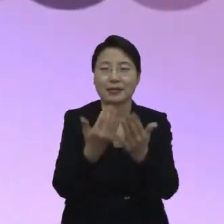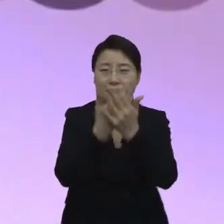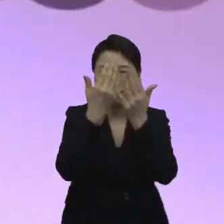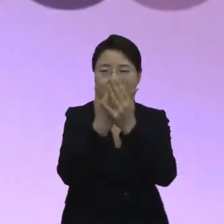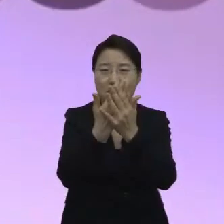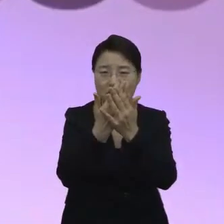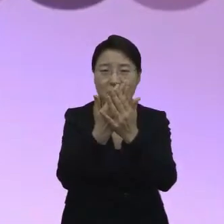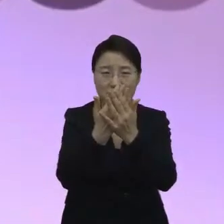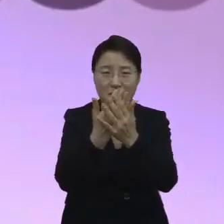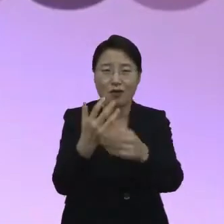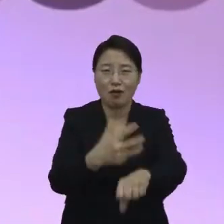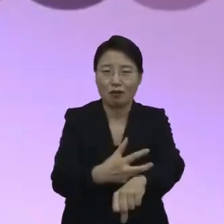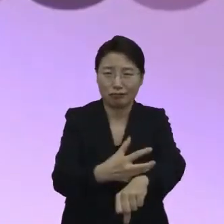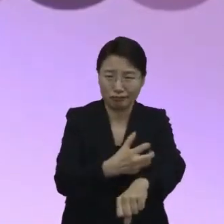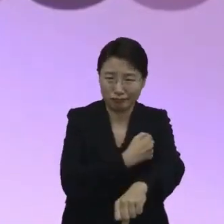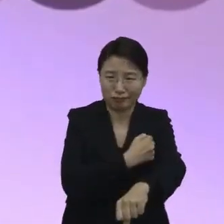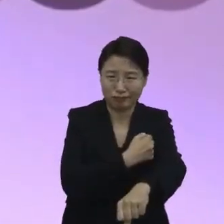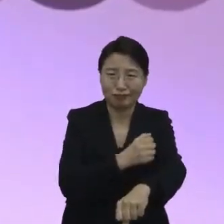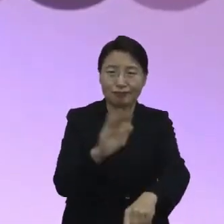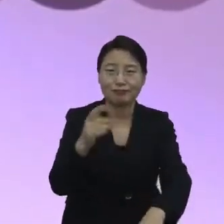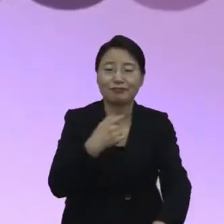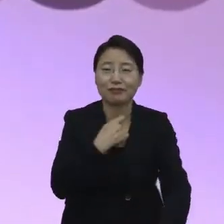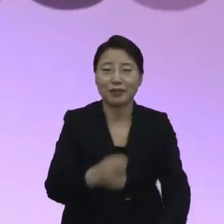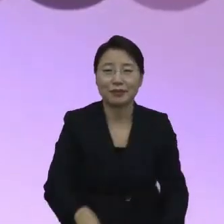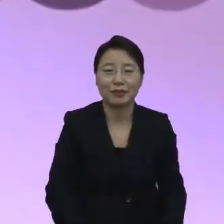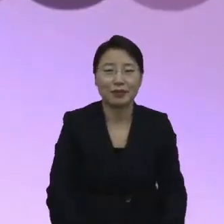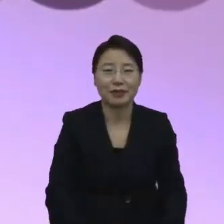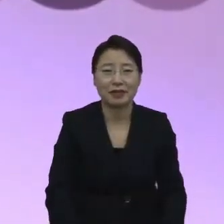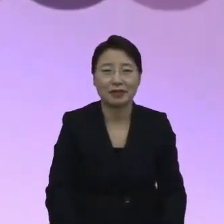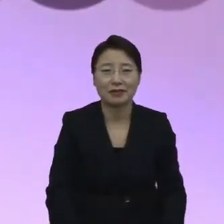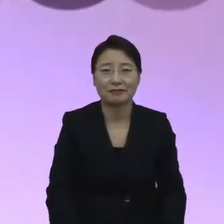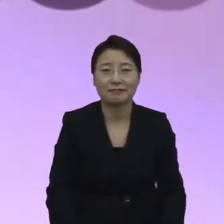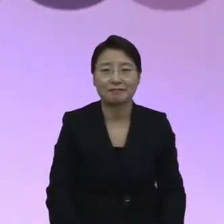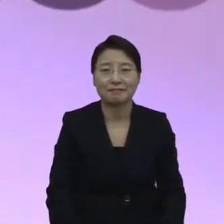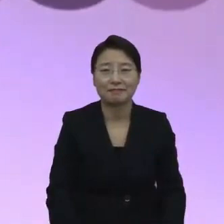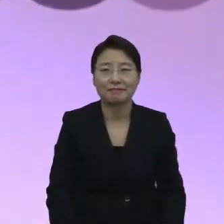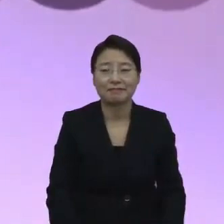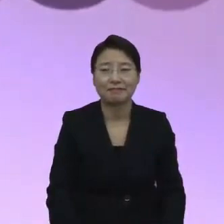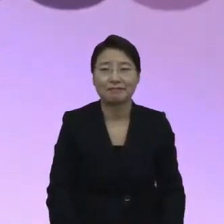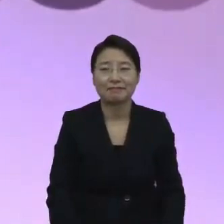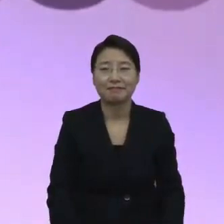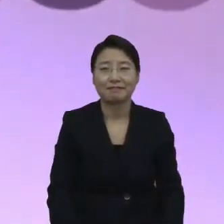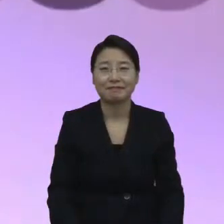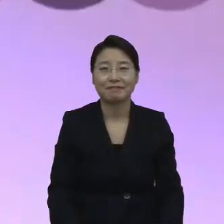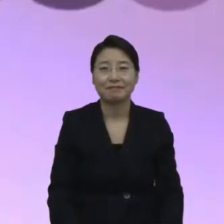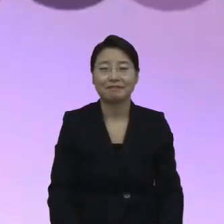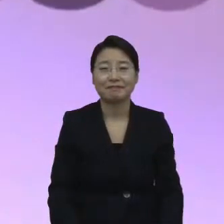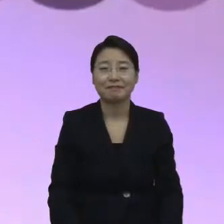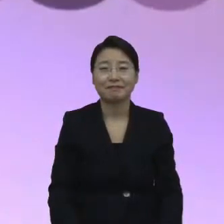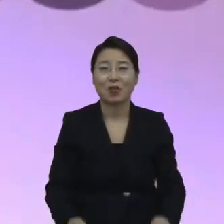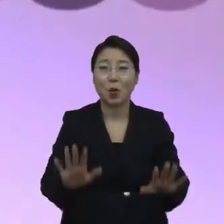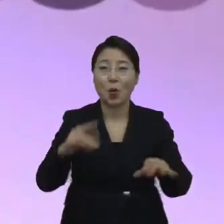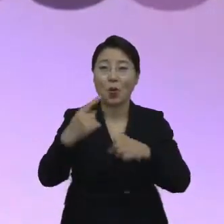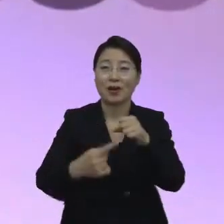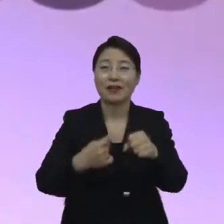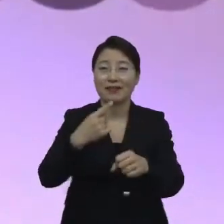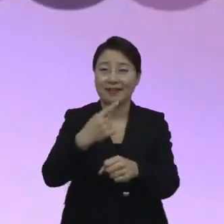발전이 그걸 메꾸는 그런 한 해가 되기를 여러분과 함께 소망하면서 금년 한